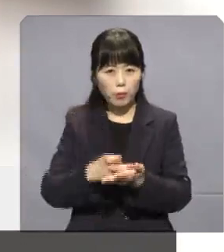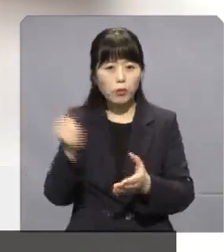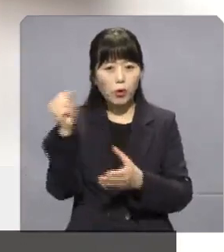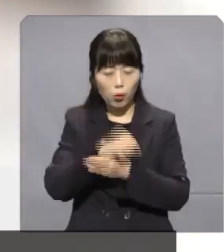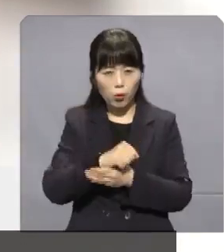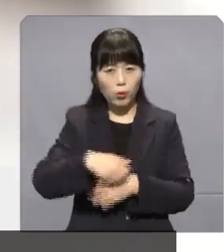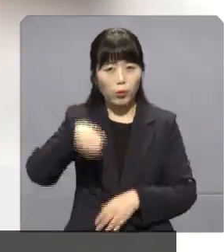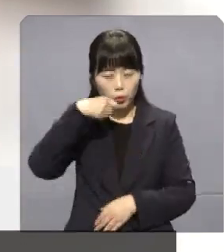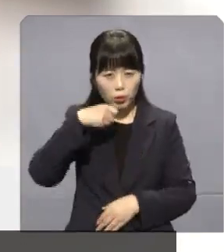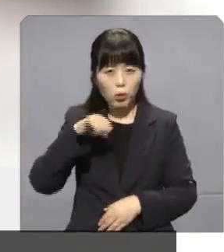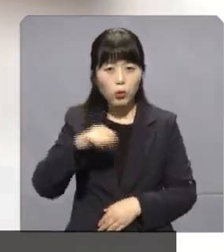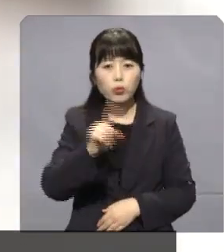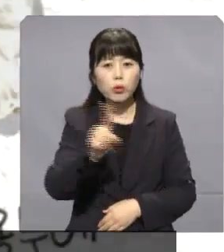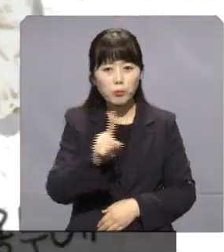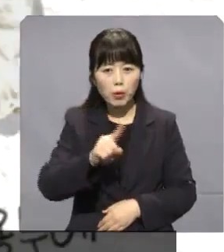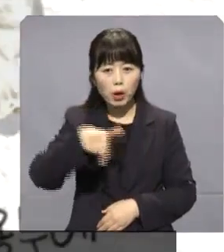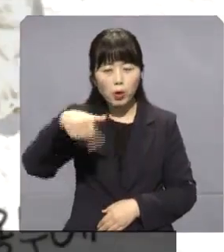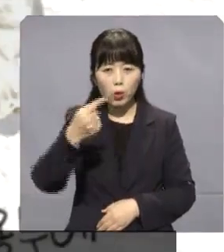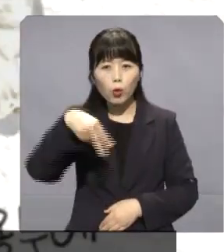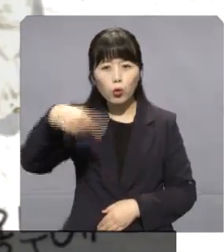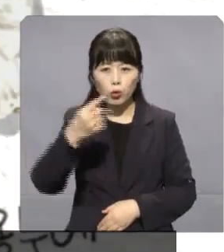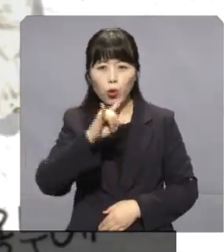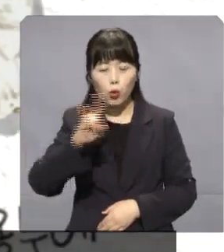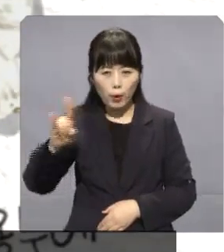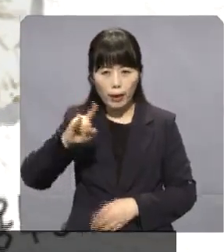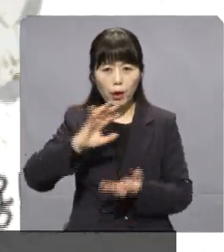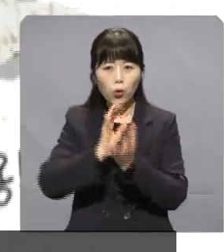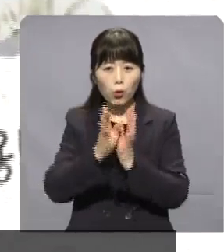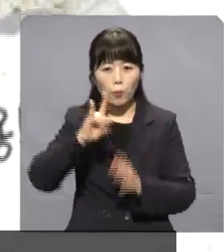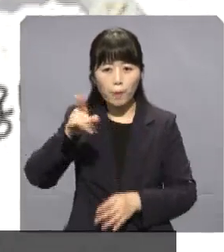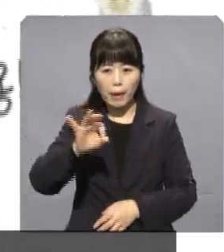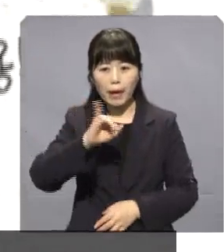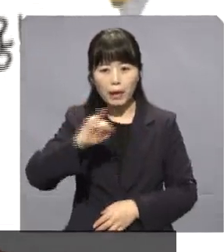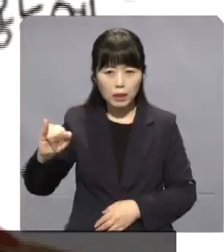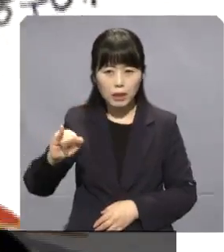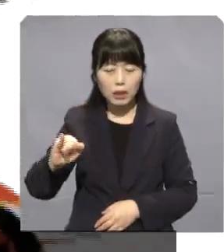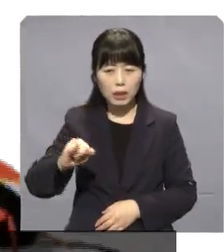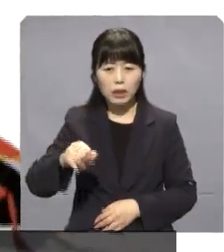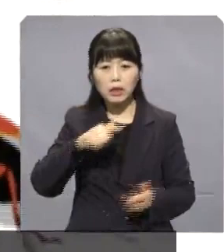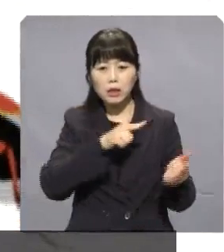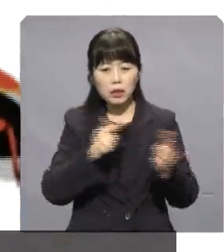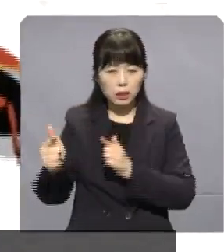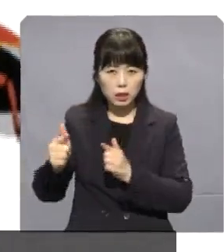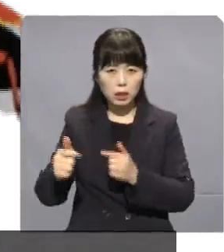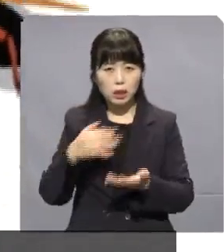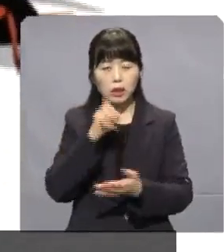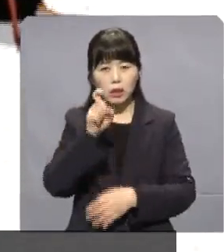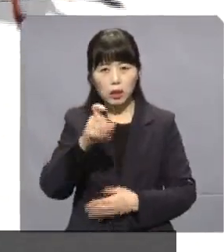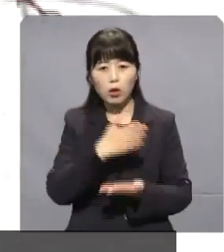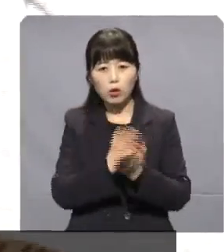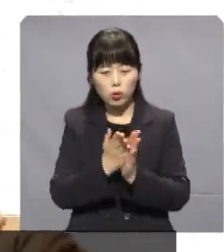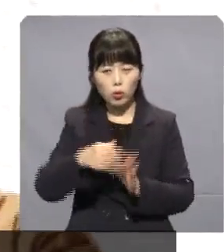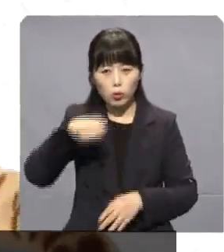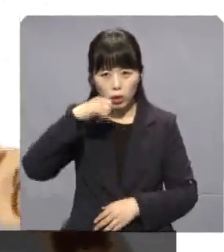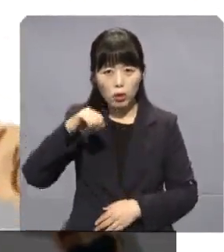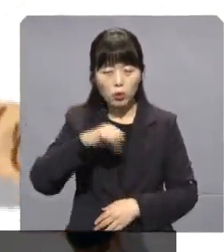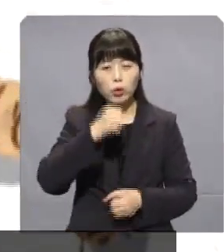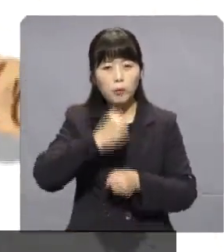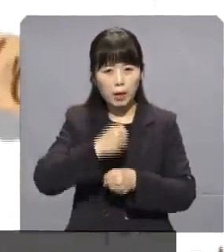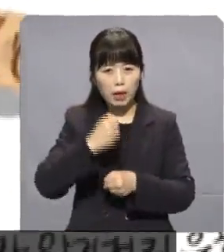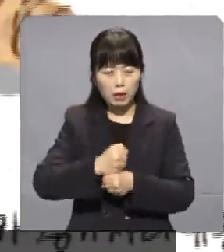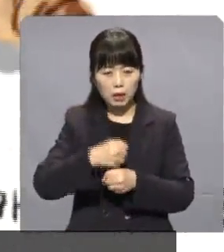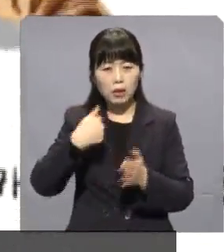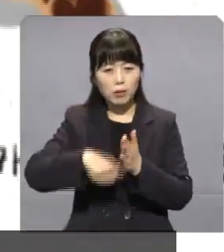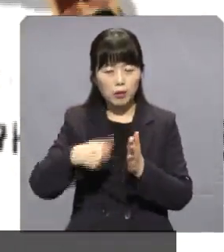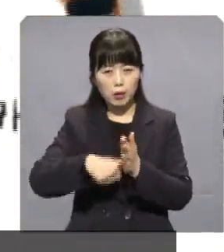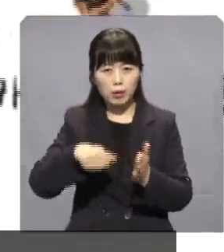허용된 식용곤충은 고소해, 꽃뱅이, 풀무치 등 10종이며 식용곤충으로 만든